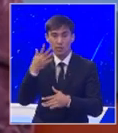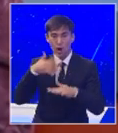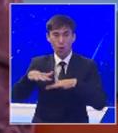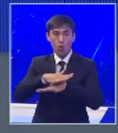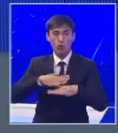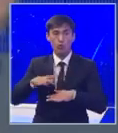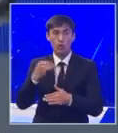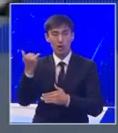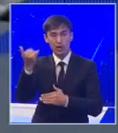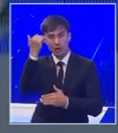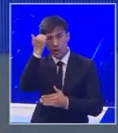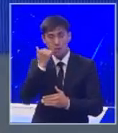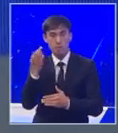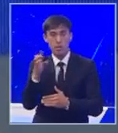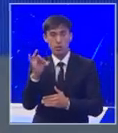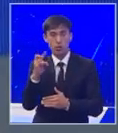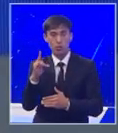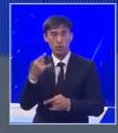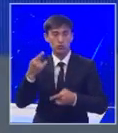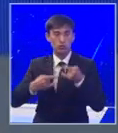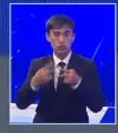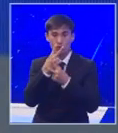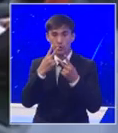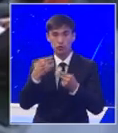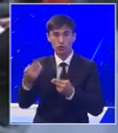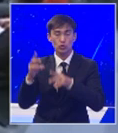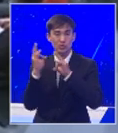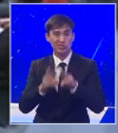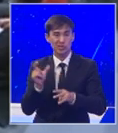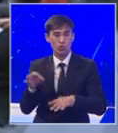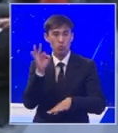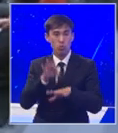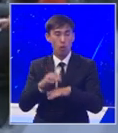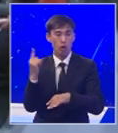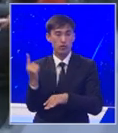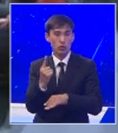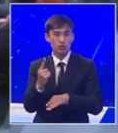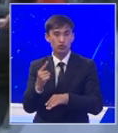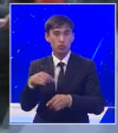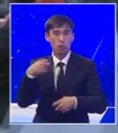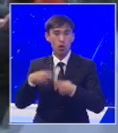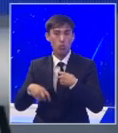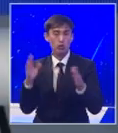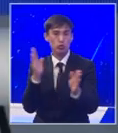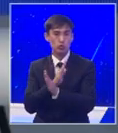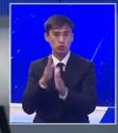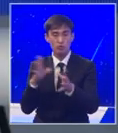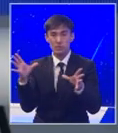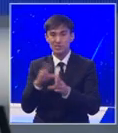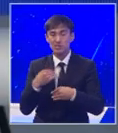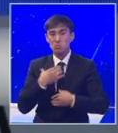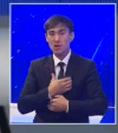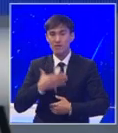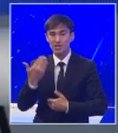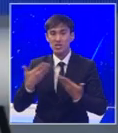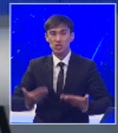беседу куран беку в большинстве служебных линий он видел чью-то трагедию боль одиночества поломанные судьбы вместе с ними он переживал